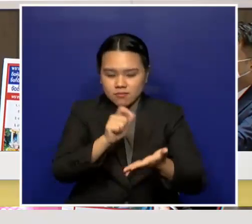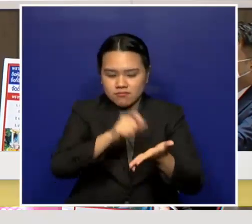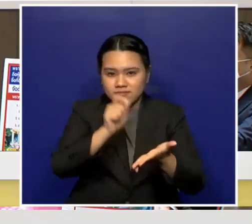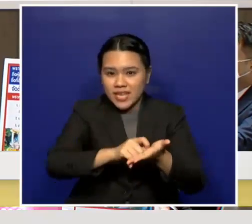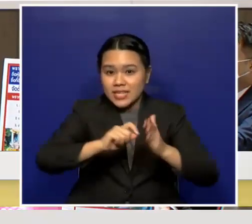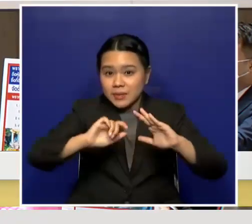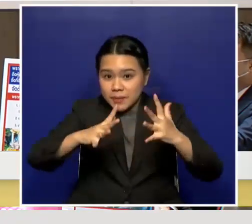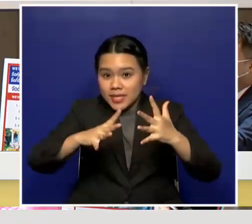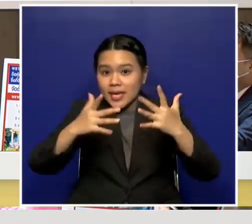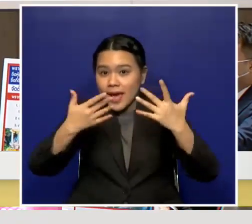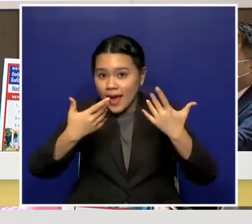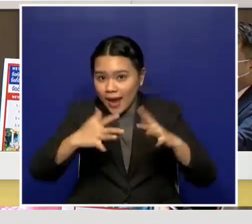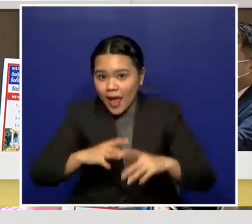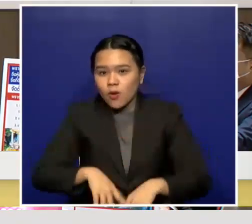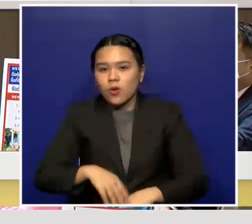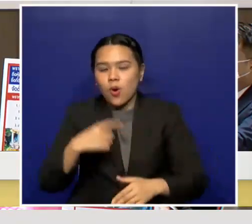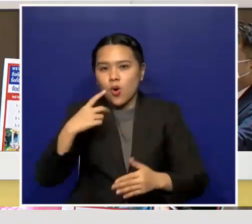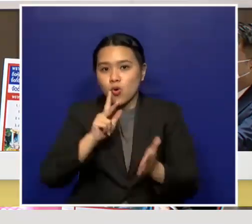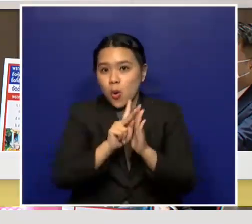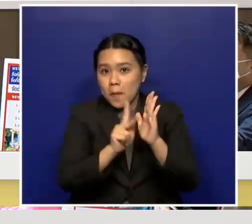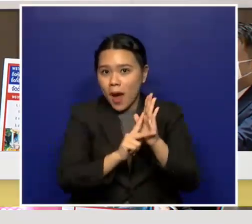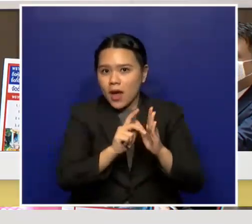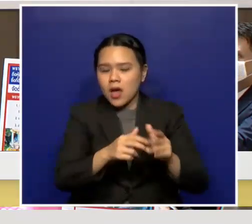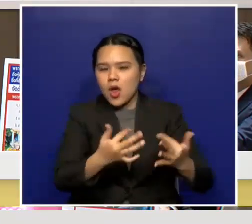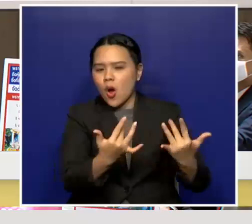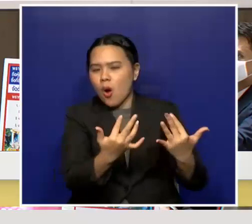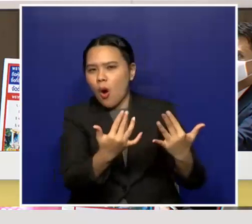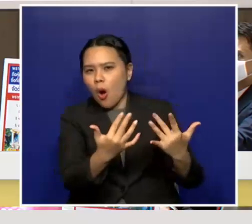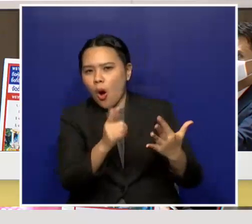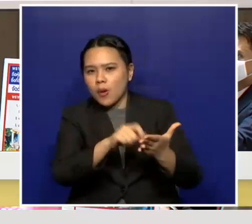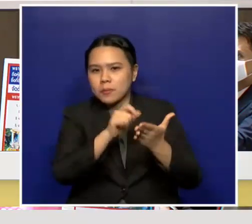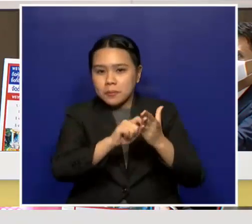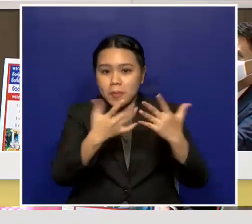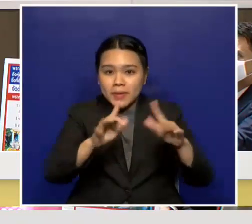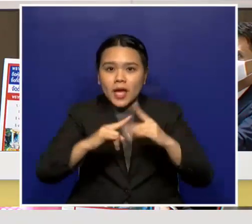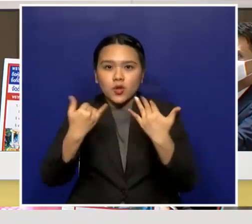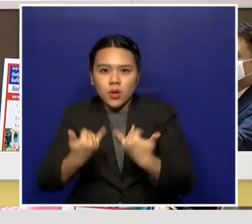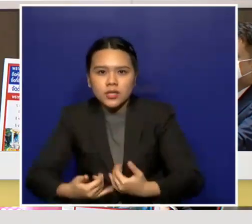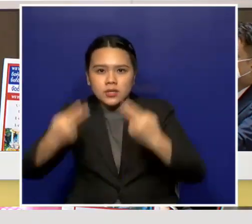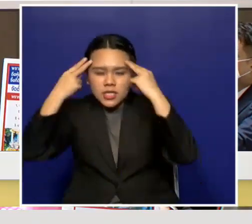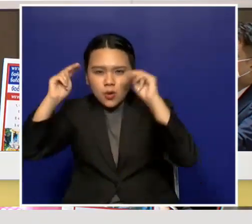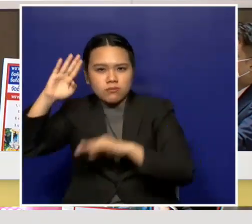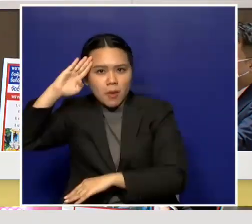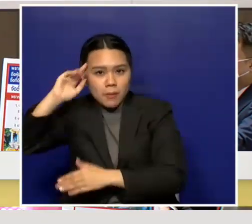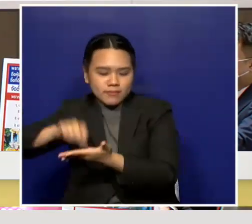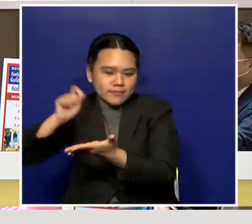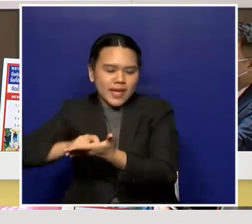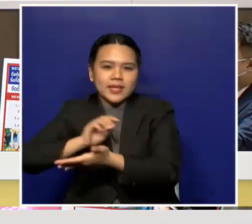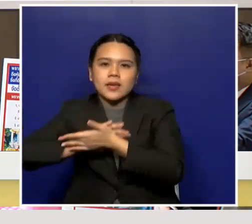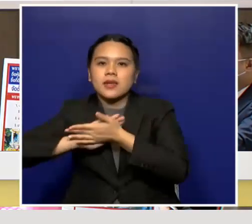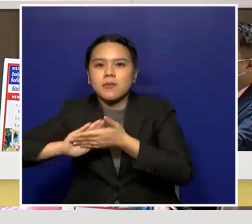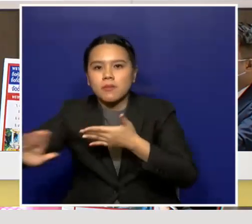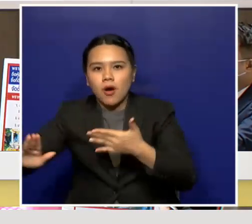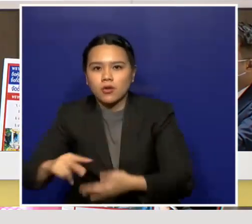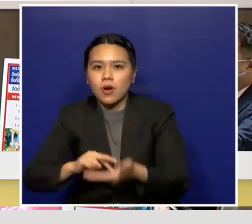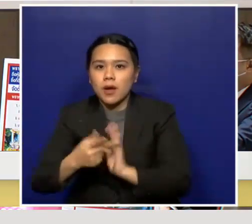าเซ็นแต่วันนี้ประยุทธ์จันทร์โอชาเซ็นเรียบร้อยอนุมัติโดยครม.ประยุทธ์จันทร์โอชานะ